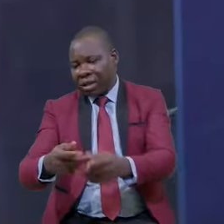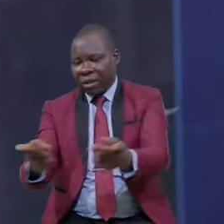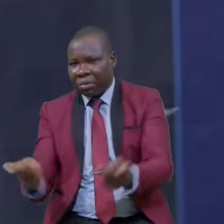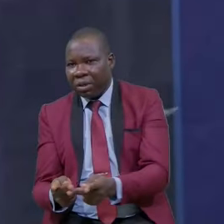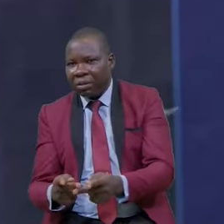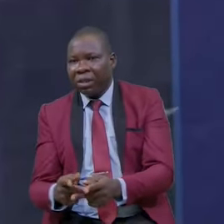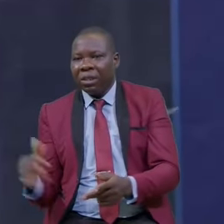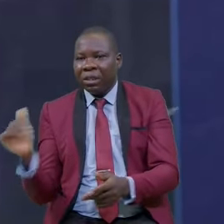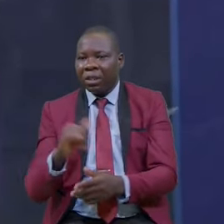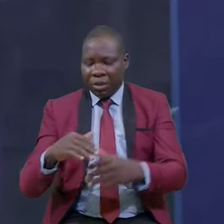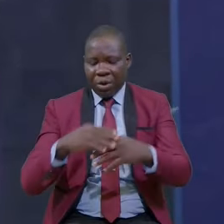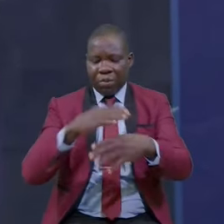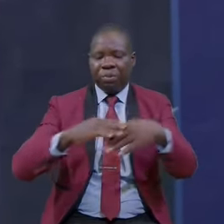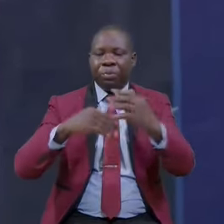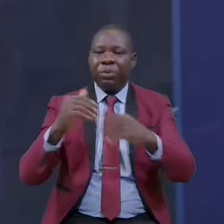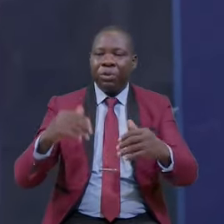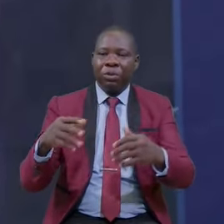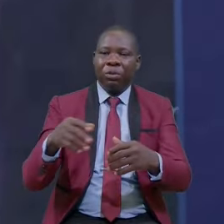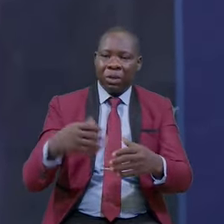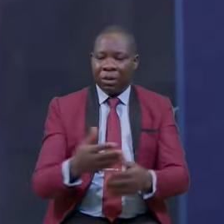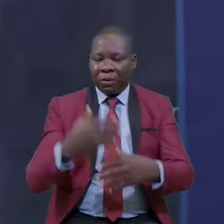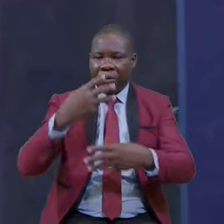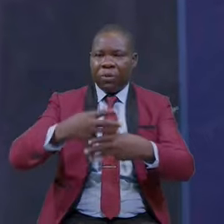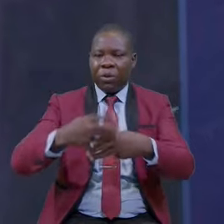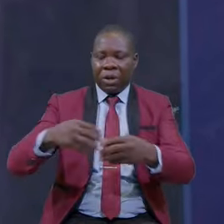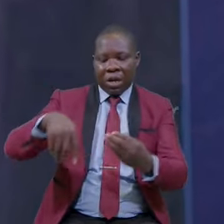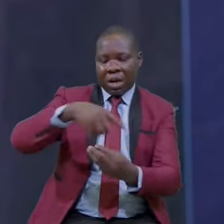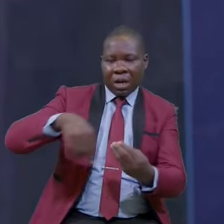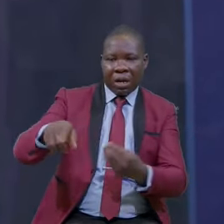des clôtures autour de toi à cause de ce que tu entends. Il faut balayer